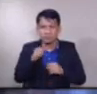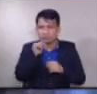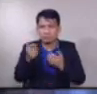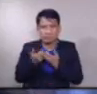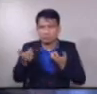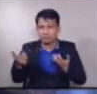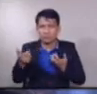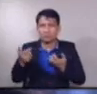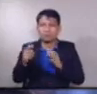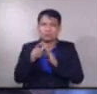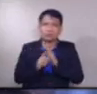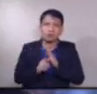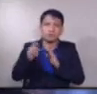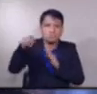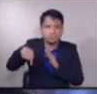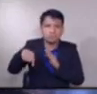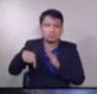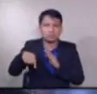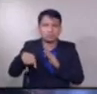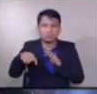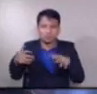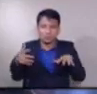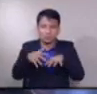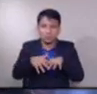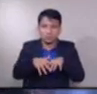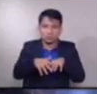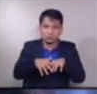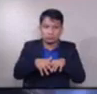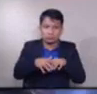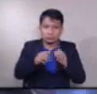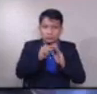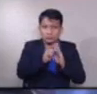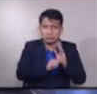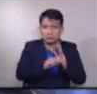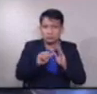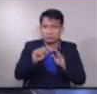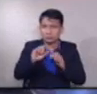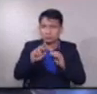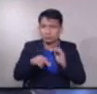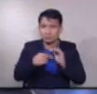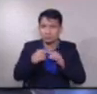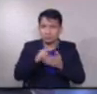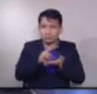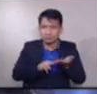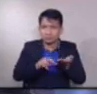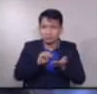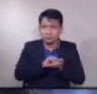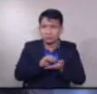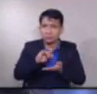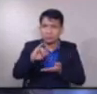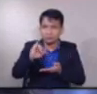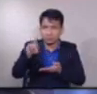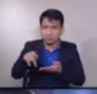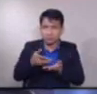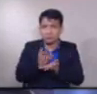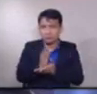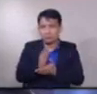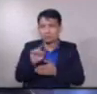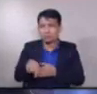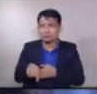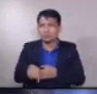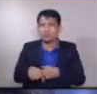law, but yet it's interfacing compliant to the Article 4 of the United Nations Declaration of Indigenous People's Rights. That